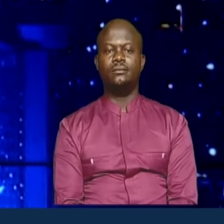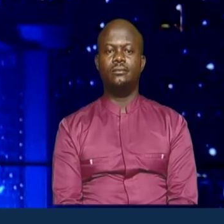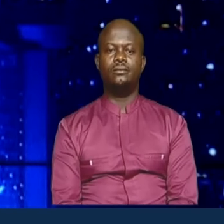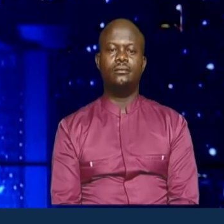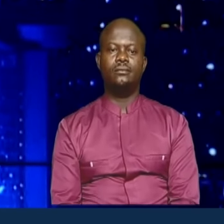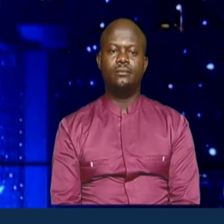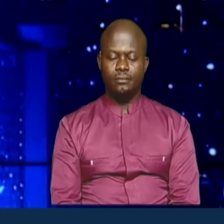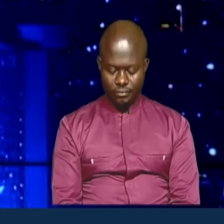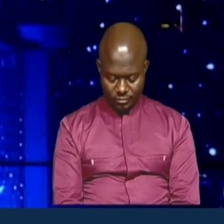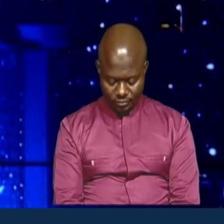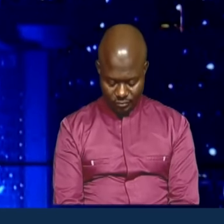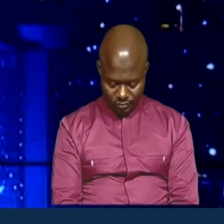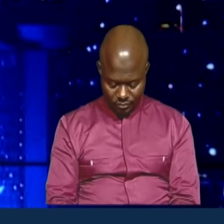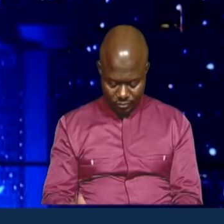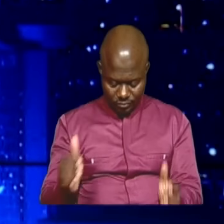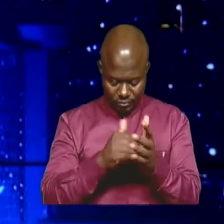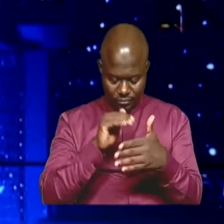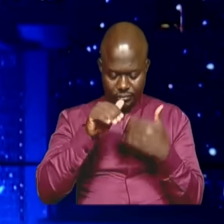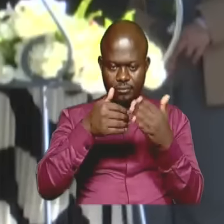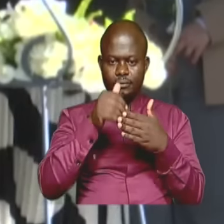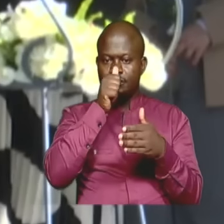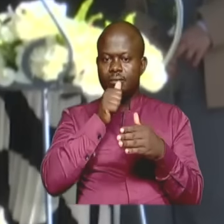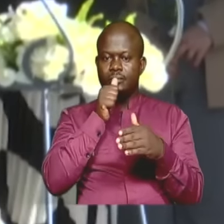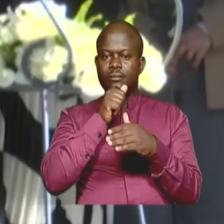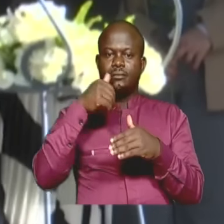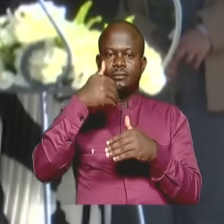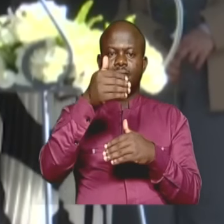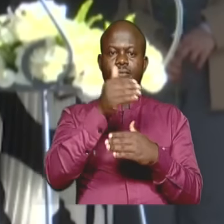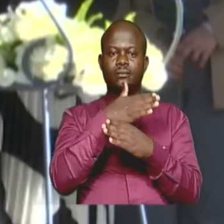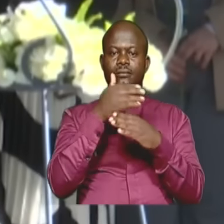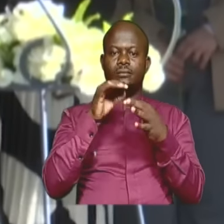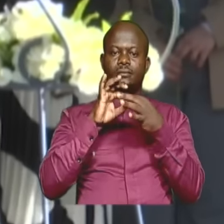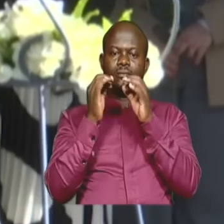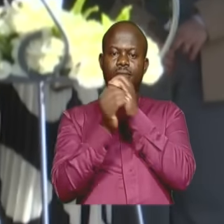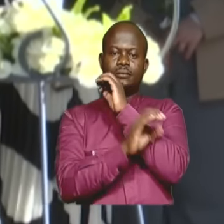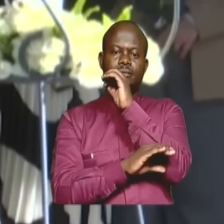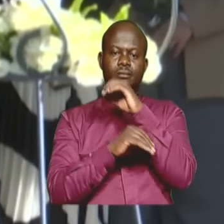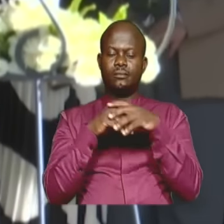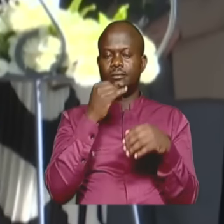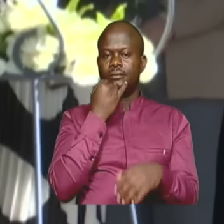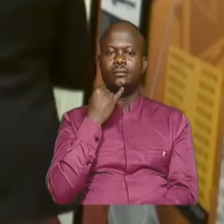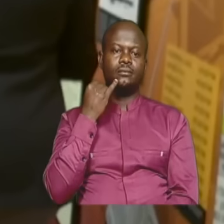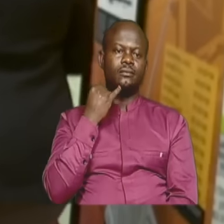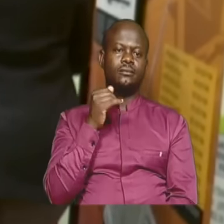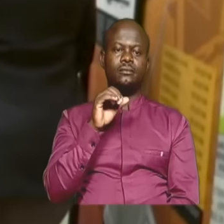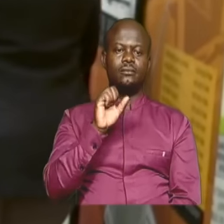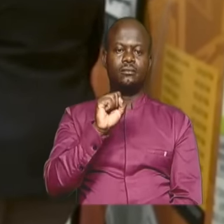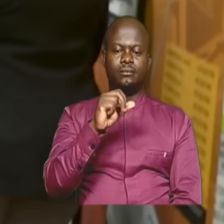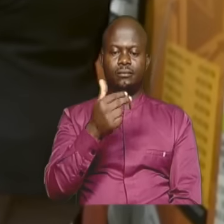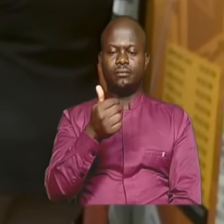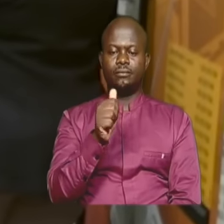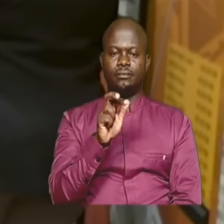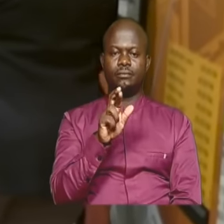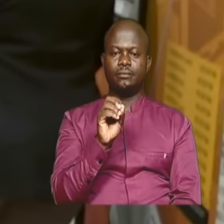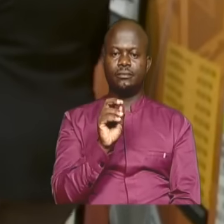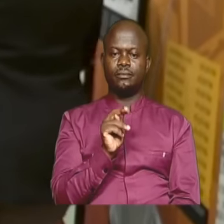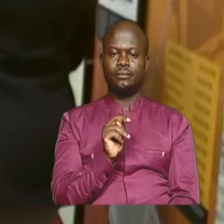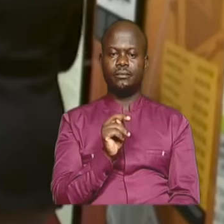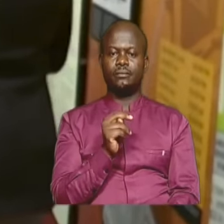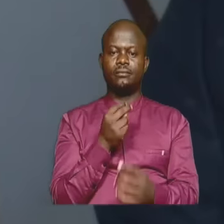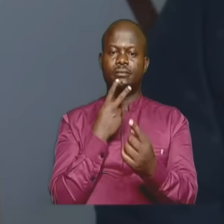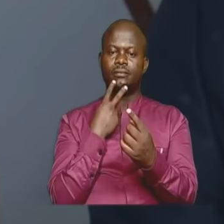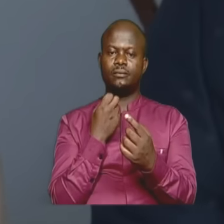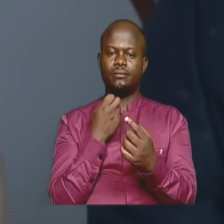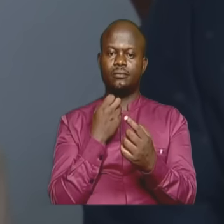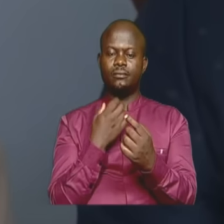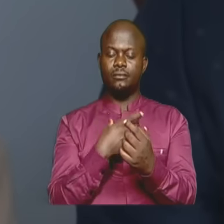Mu yandi makuru, umunyamabanga uhoraho wa Minisiteri y'Ububanyi n'Amahanga muri Israel Sharon Barry kuri uyu wa kabiri yasuye